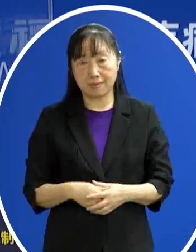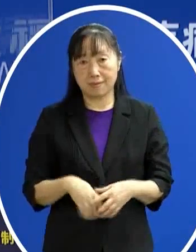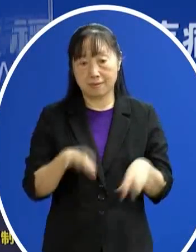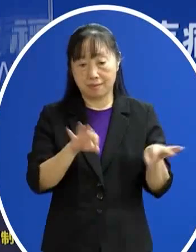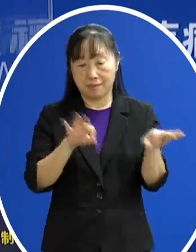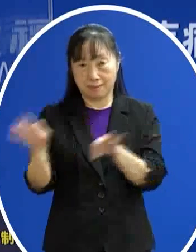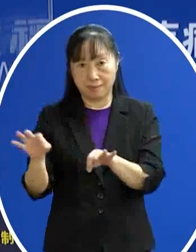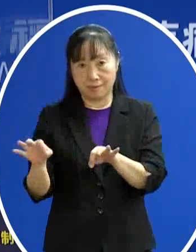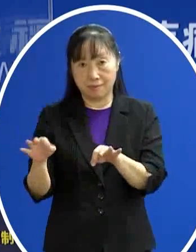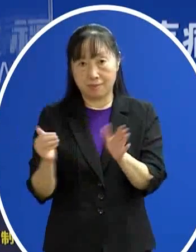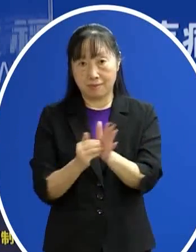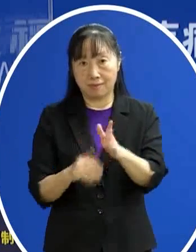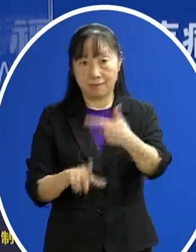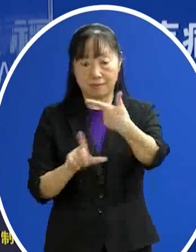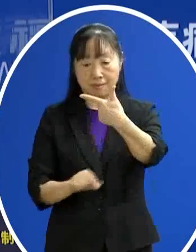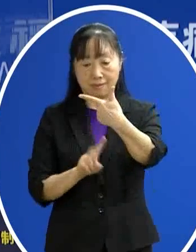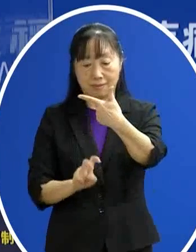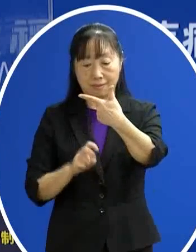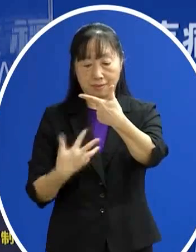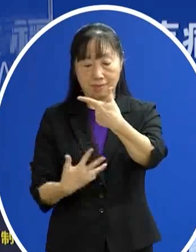到